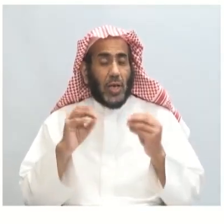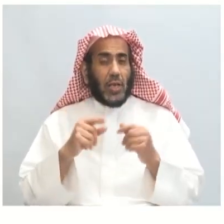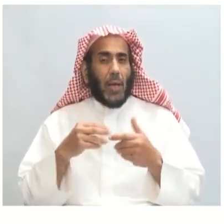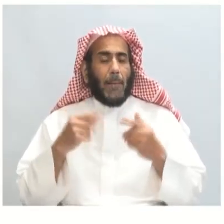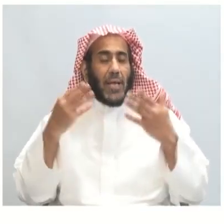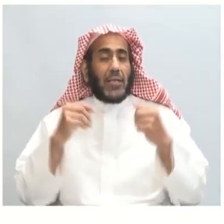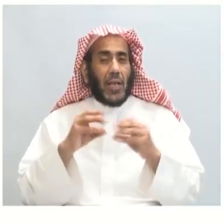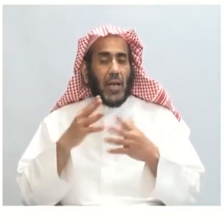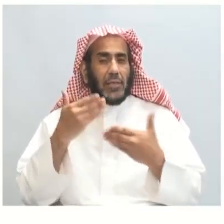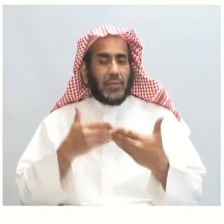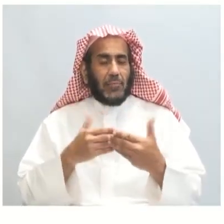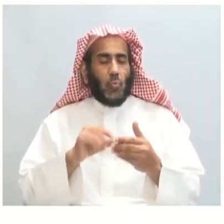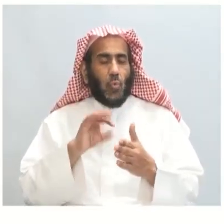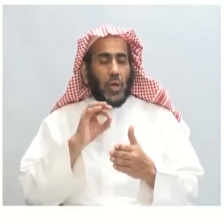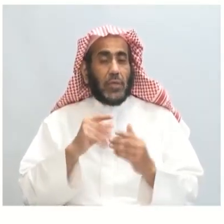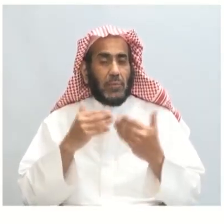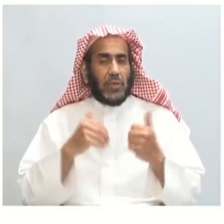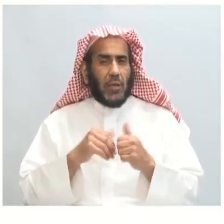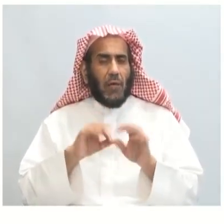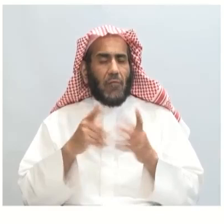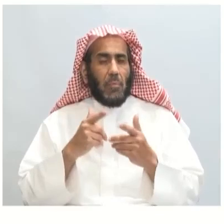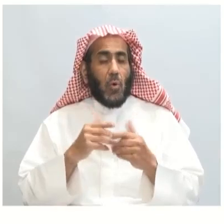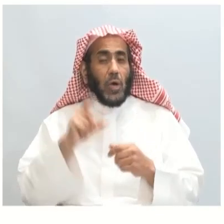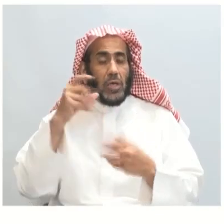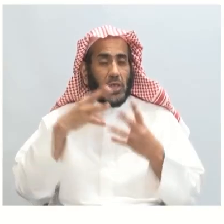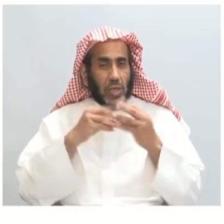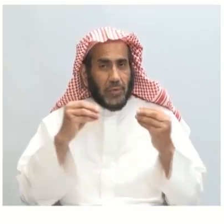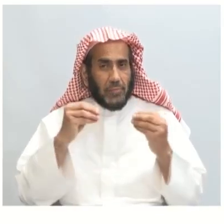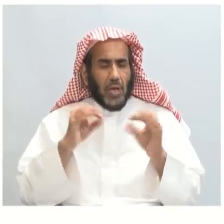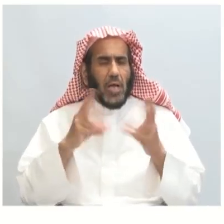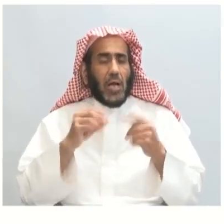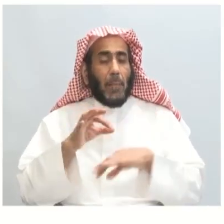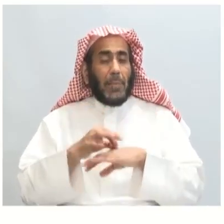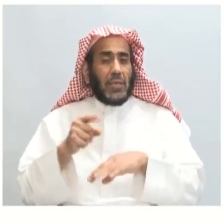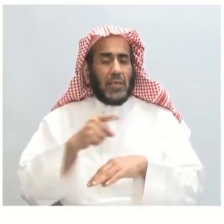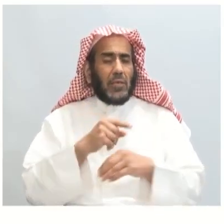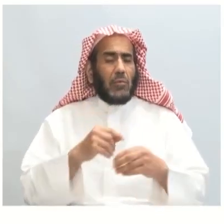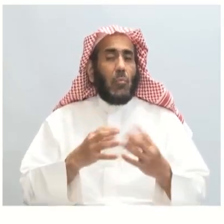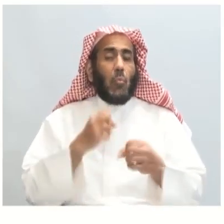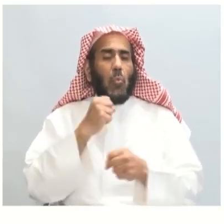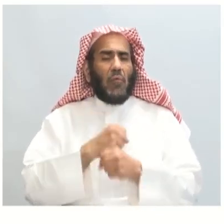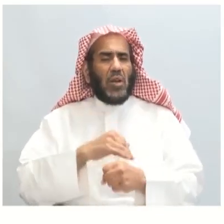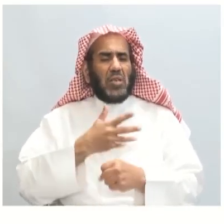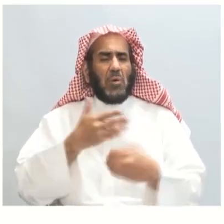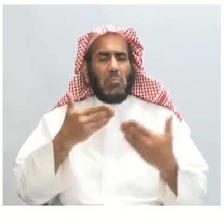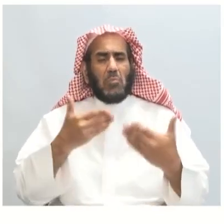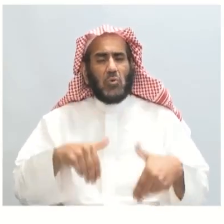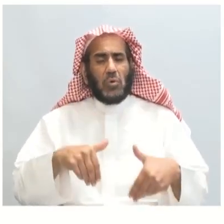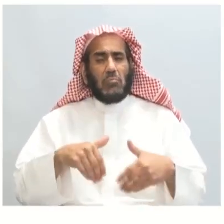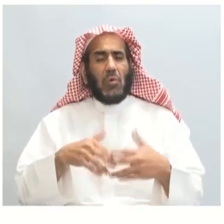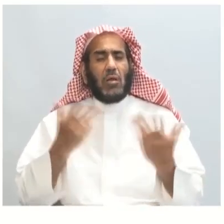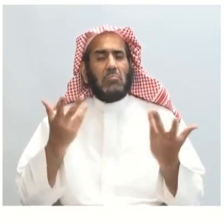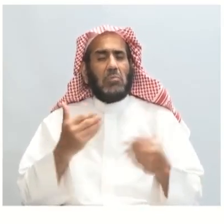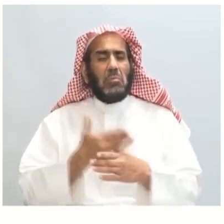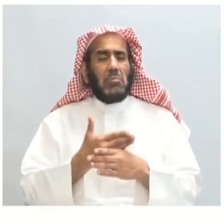ابيات القصيده احدد البيت فما هو الشرح كم من انسان معافى اصبح مشلولا قيدا